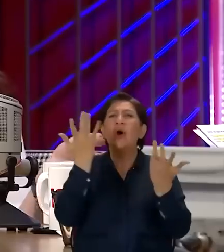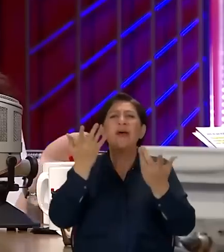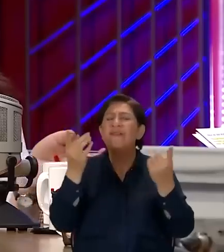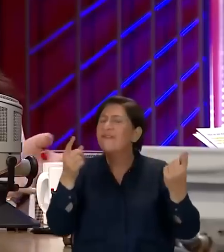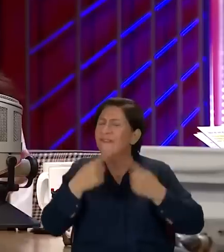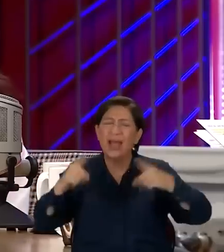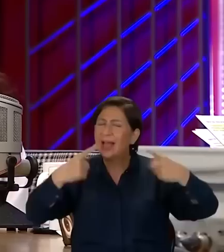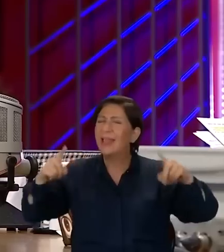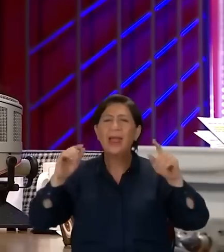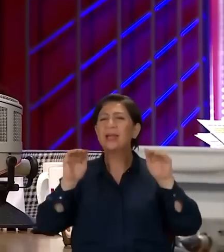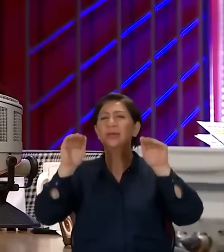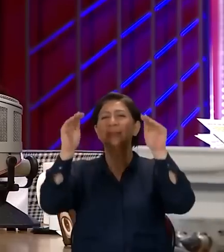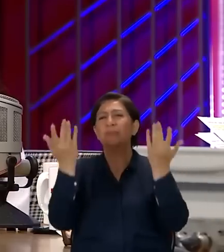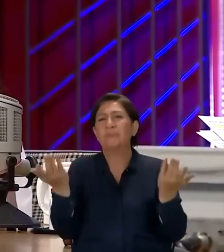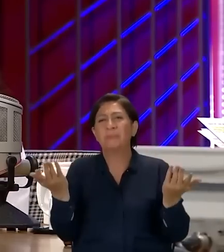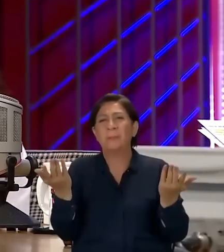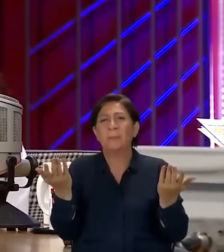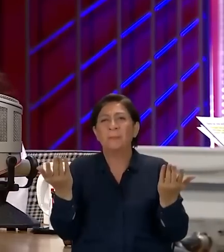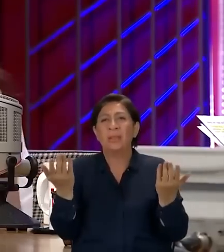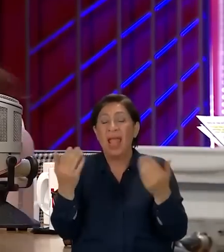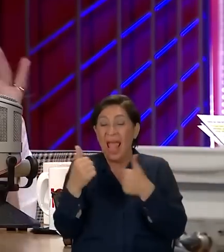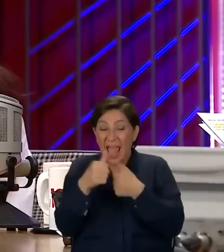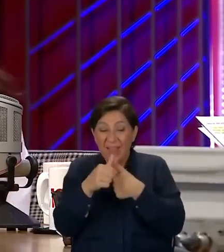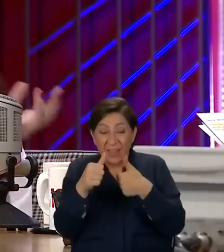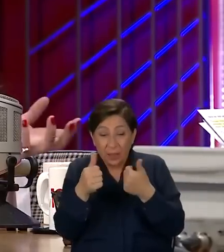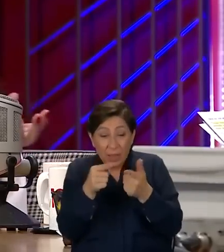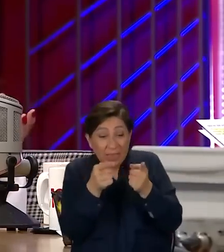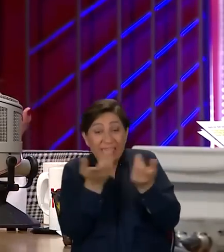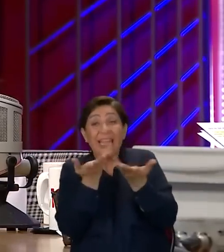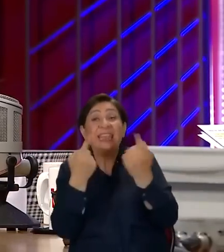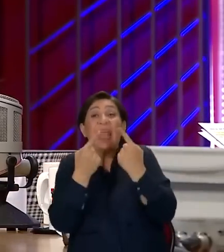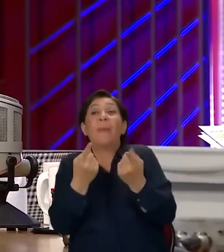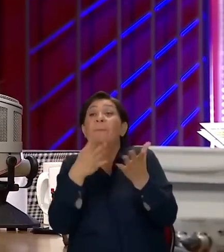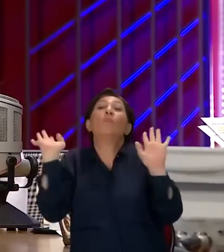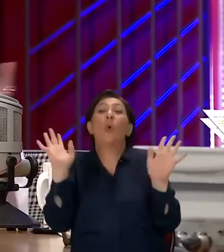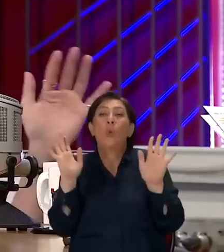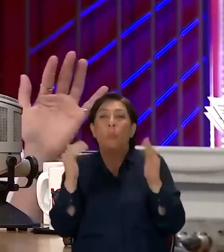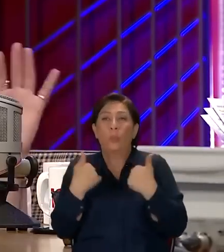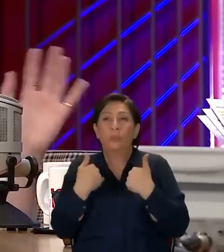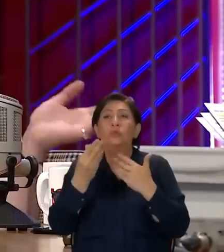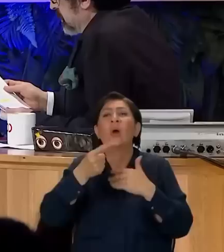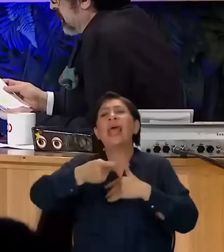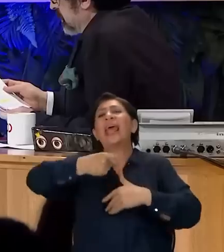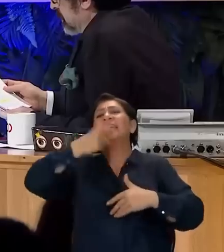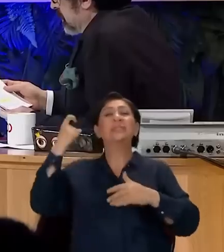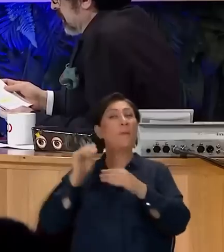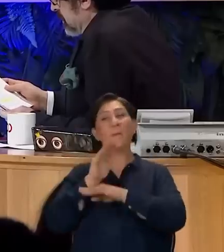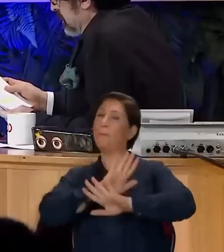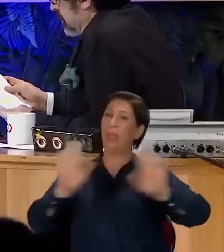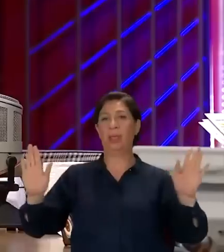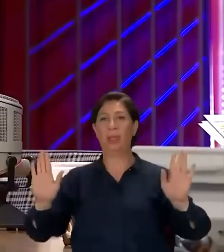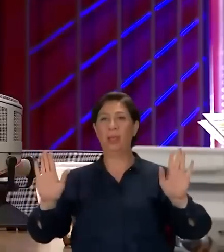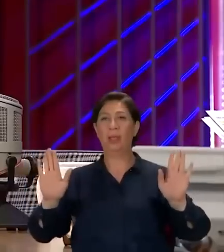deryalar geçirdim ki... Evlilik kavramını ben zaten bilmiyorum gibi kabul ediyorum yani. O çok eski ve yaşanmış bir